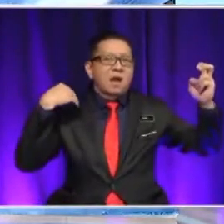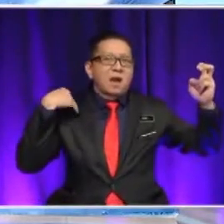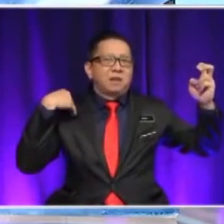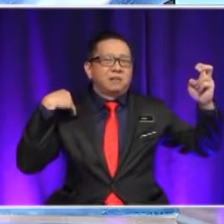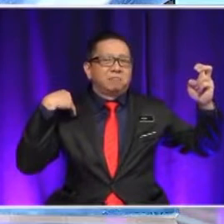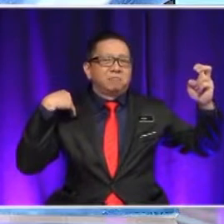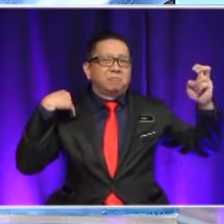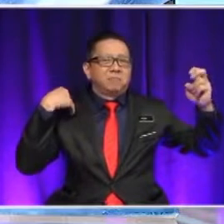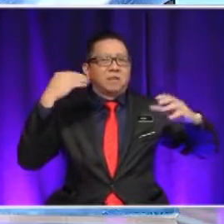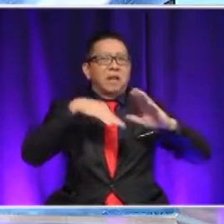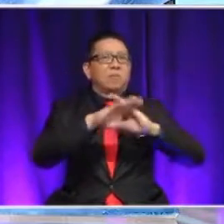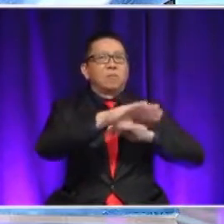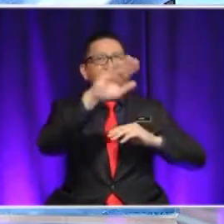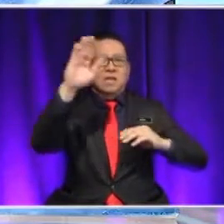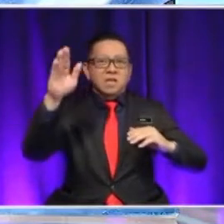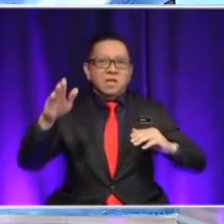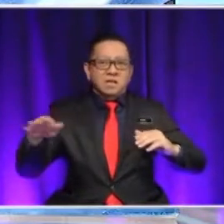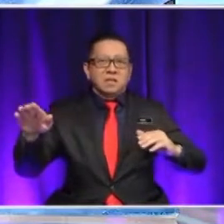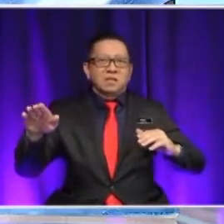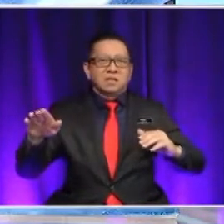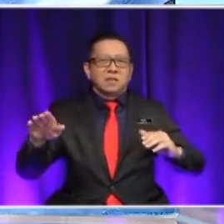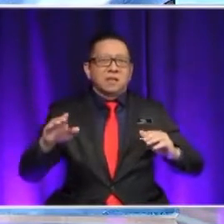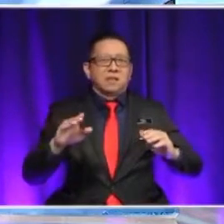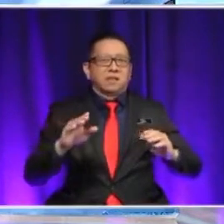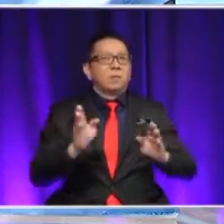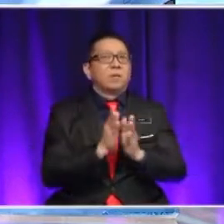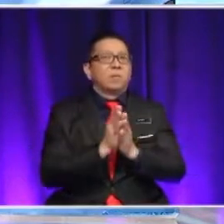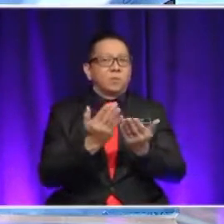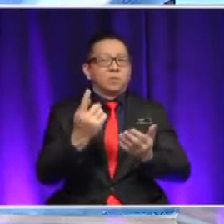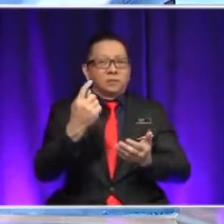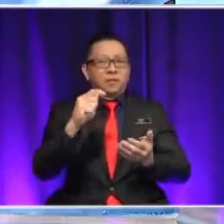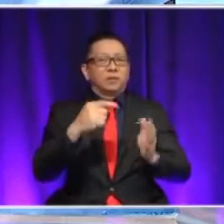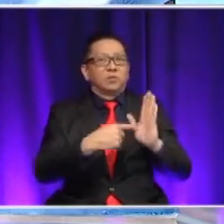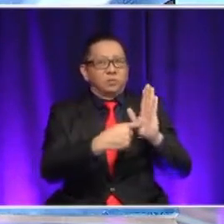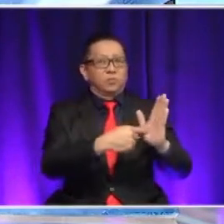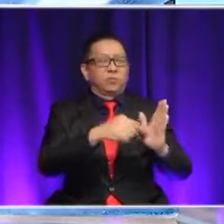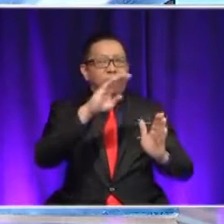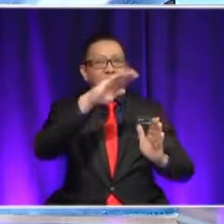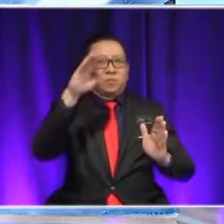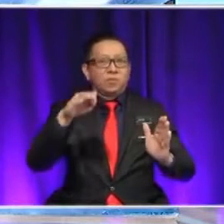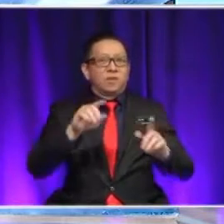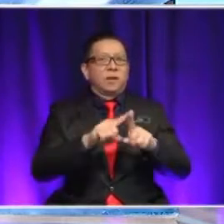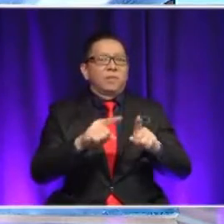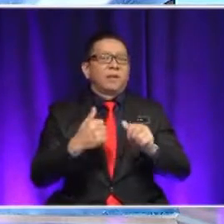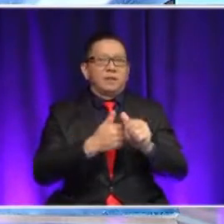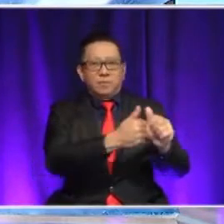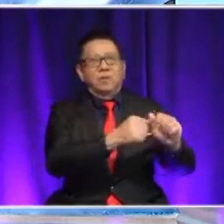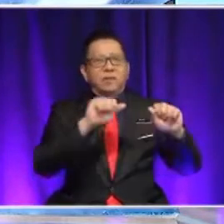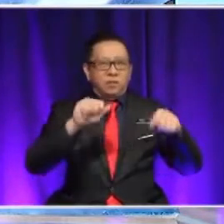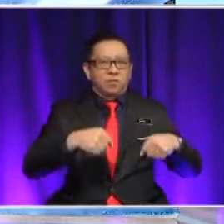berada di bukit 5 tapi kita sebuah buku teks Sebagai panduan itu Bu Lily kreatif untuk Bia tema-tema yang bersesuaian